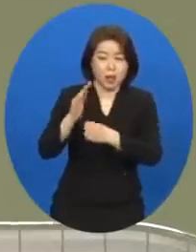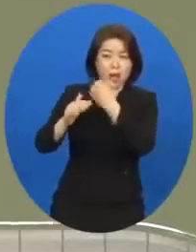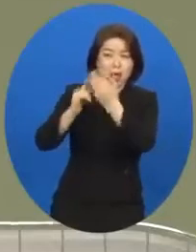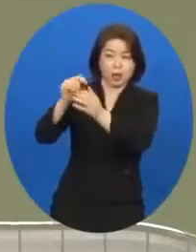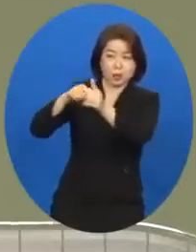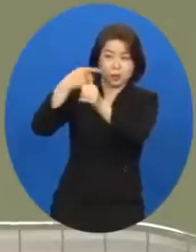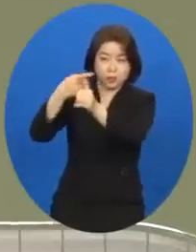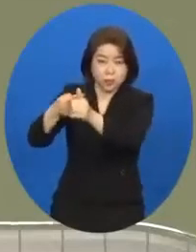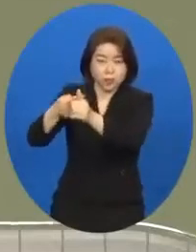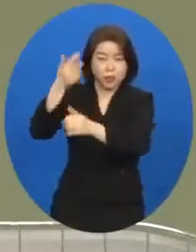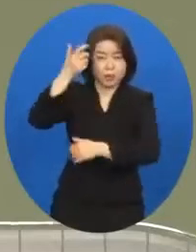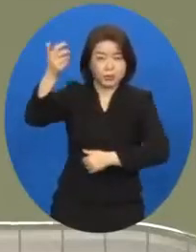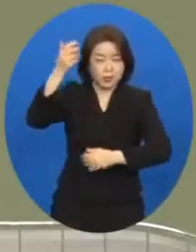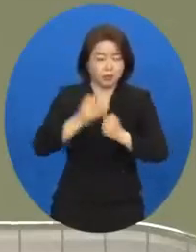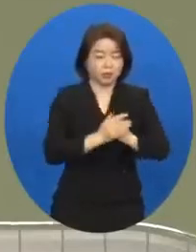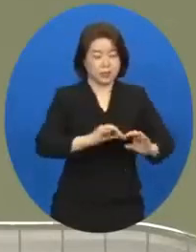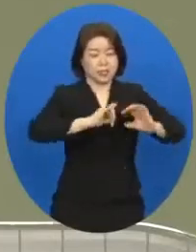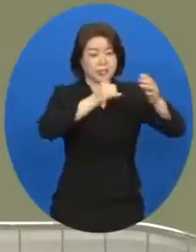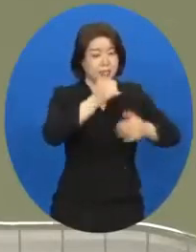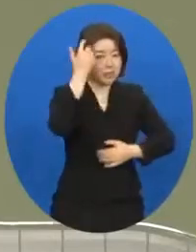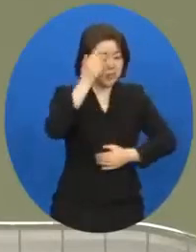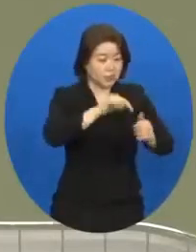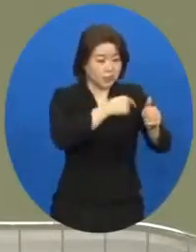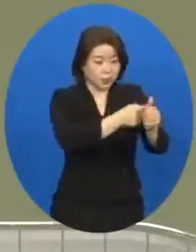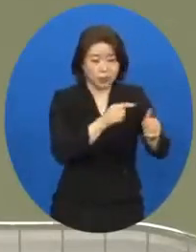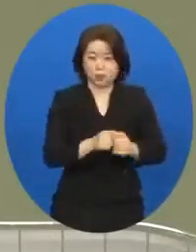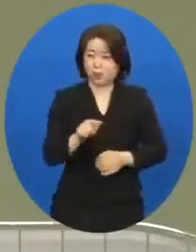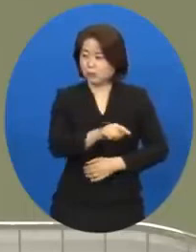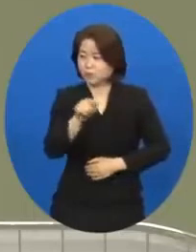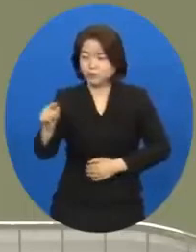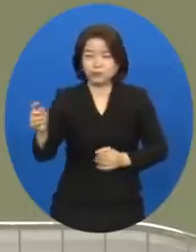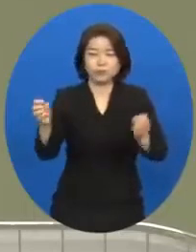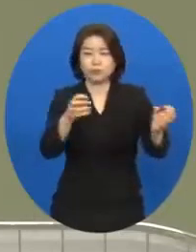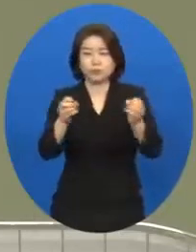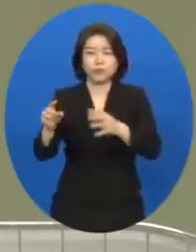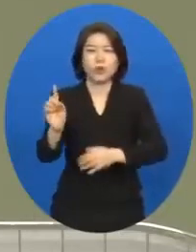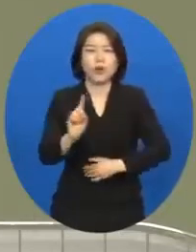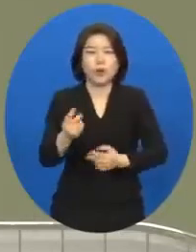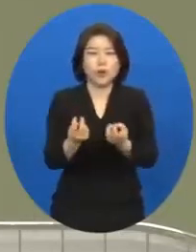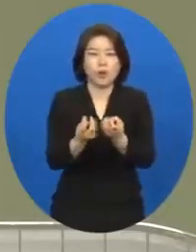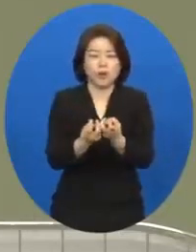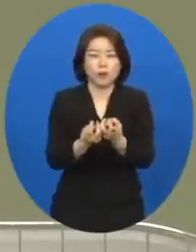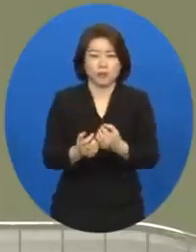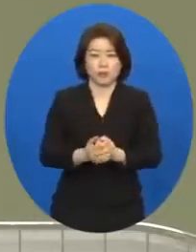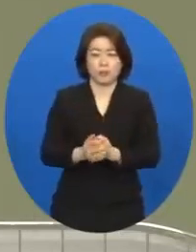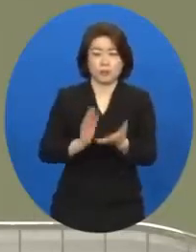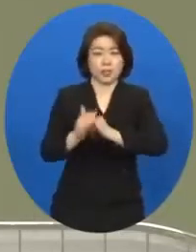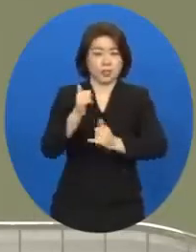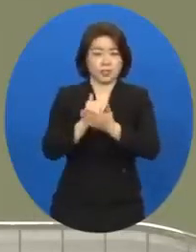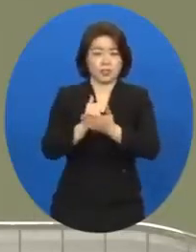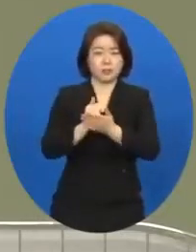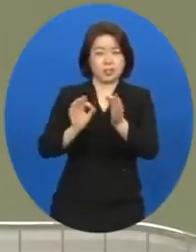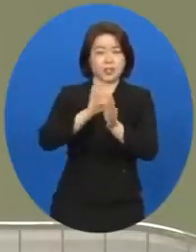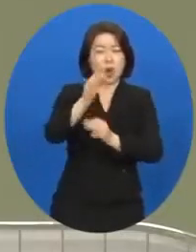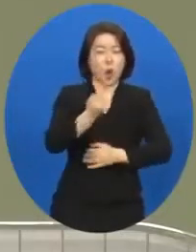사람과 세상의 영을 가진 사람의 대화가 어떠하겠습니까? 예수님이 영생에 대해서 말씀하셔도